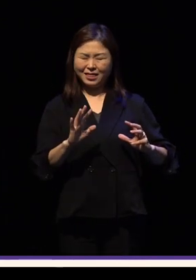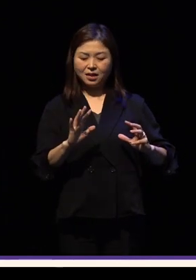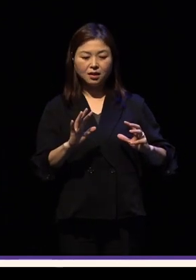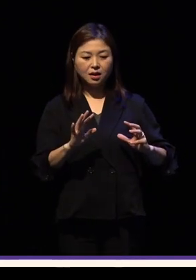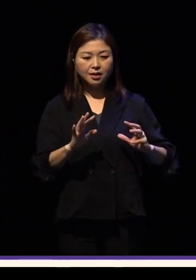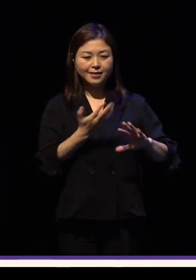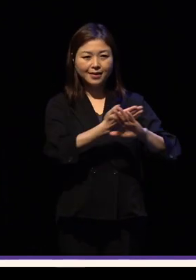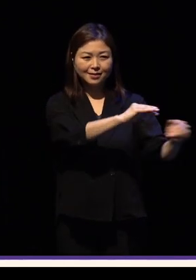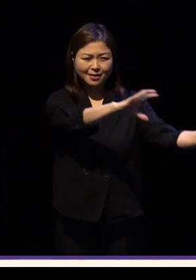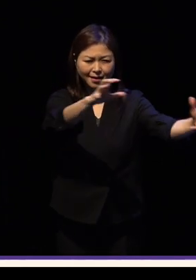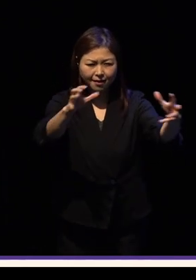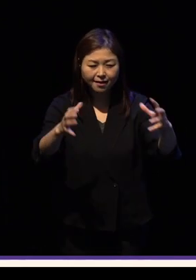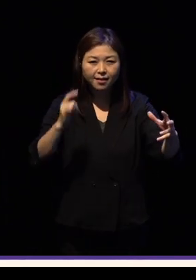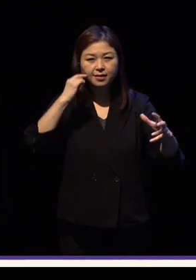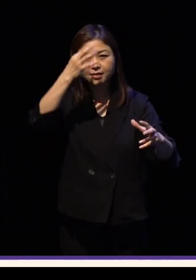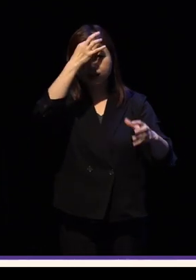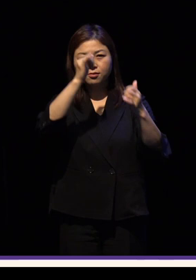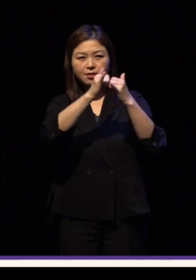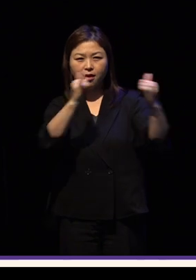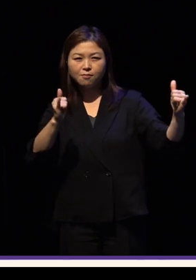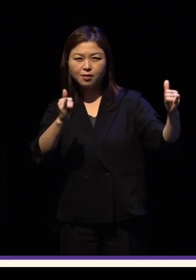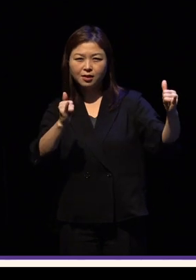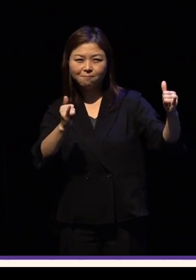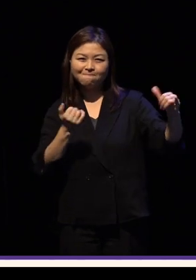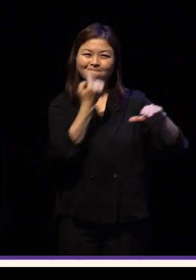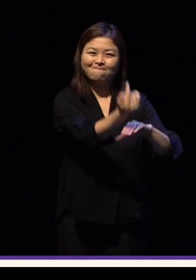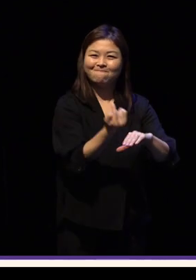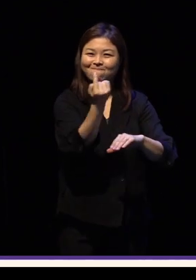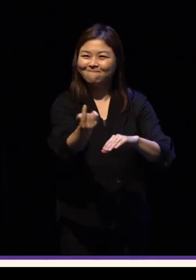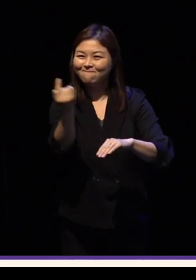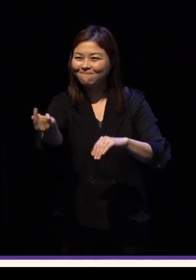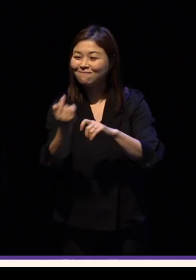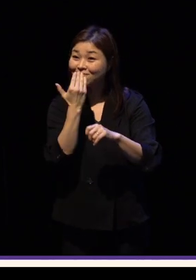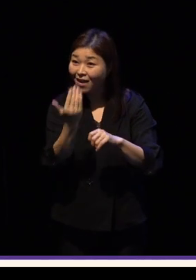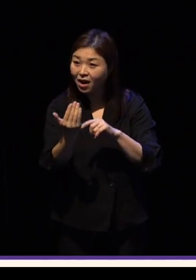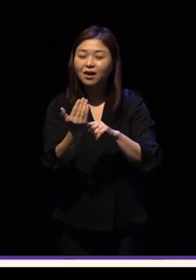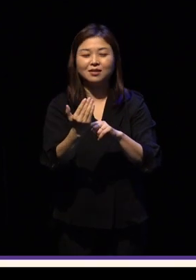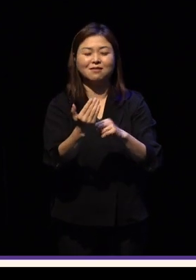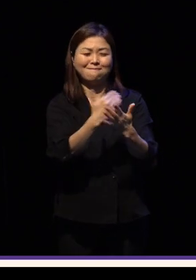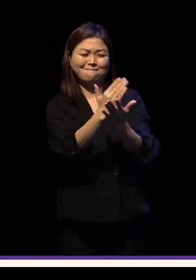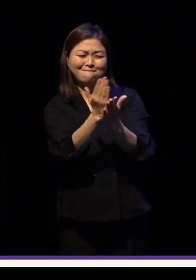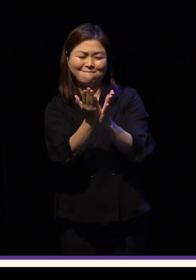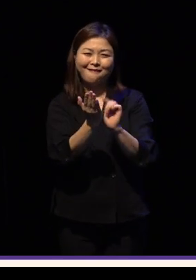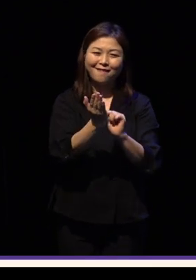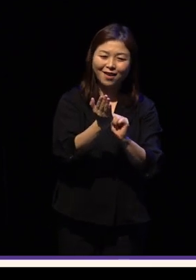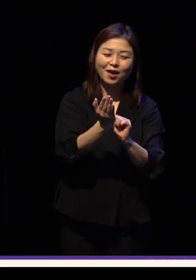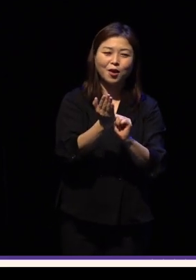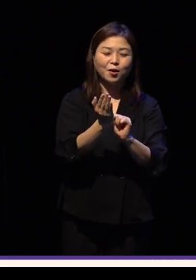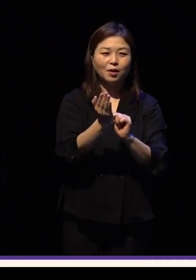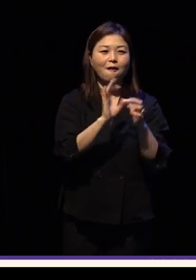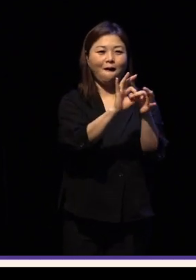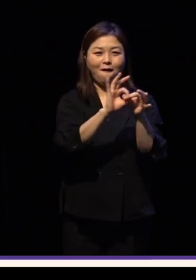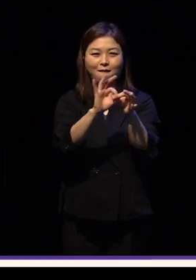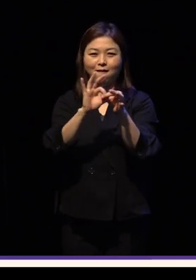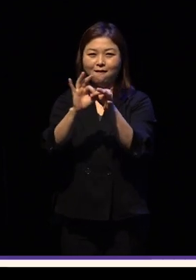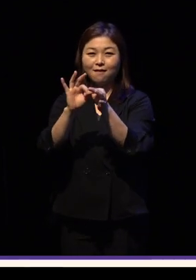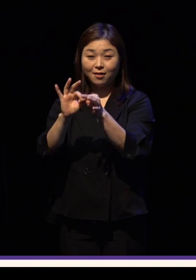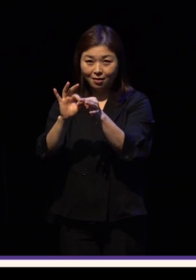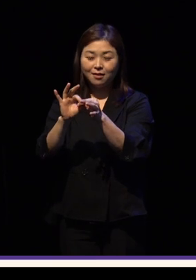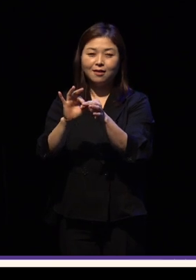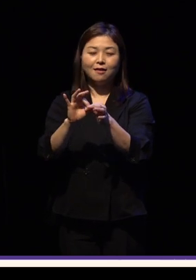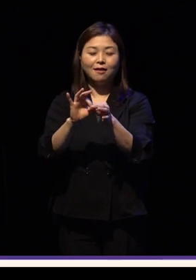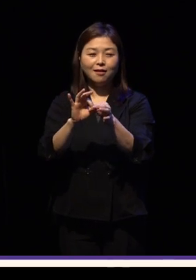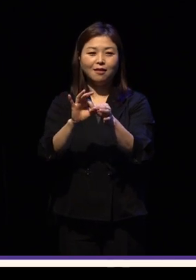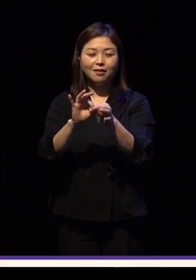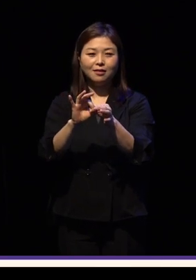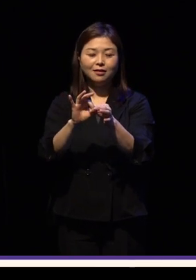중심에 우리 예술가들이 설 수 있도록 모든 영역에 자연스럽게 그 세계로